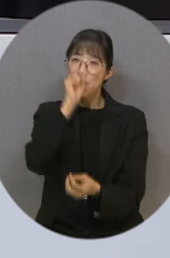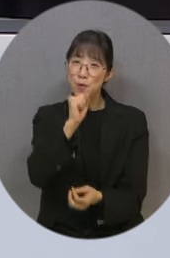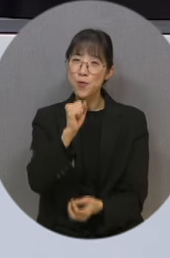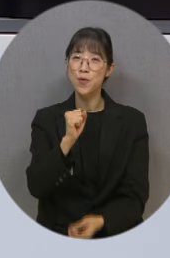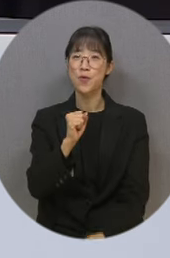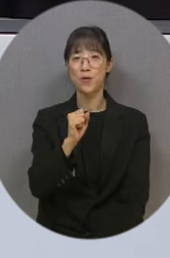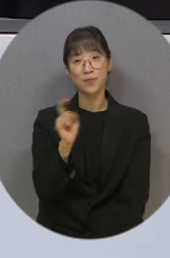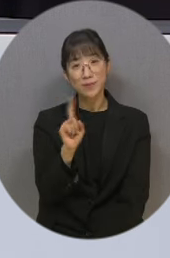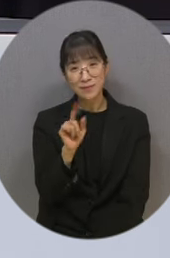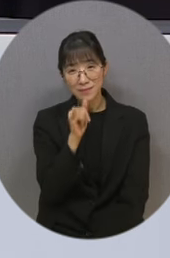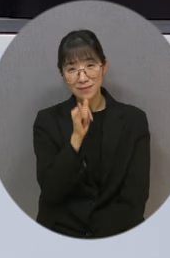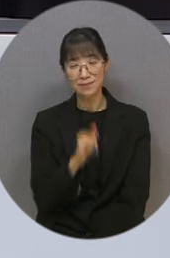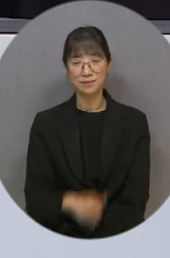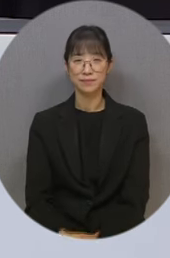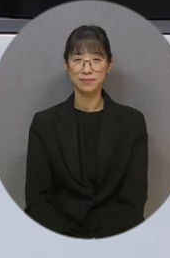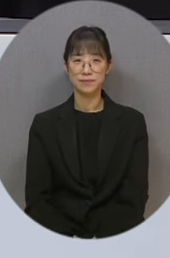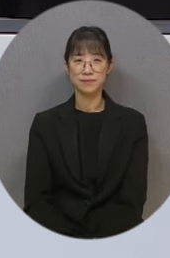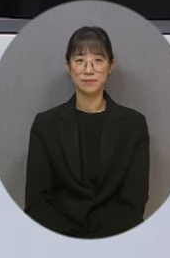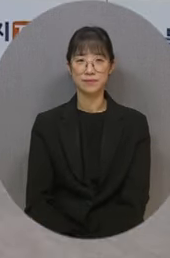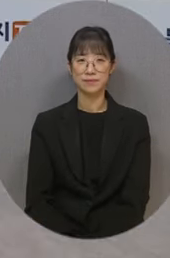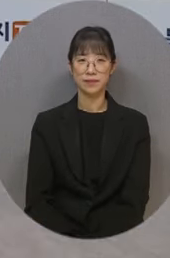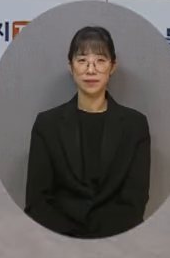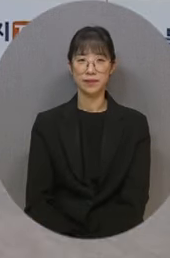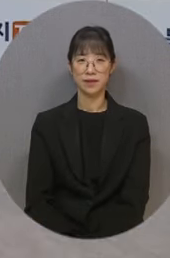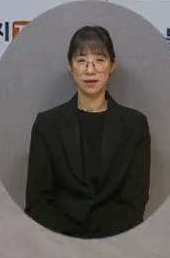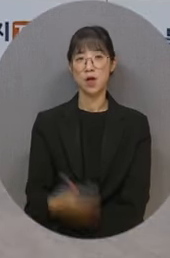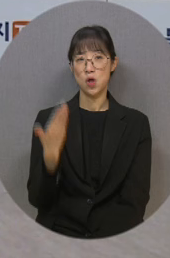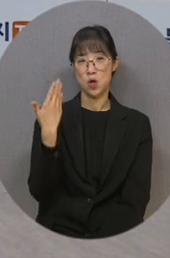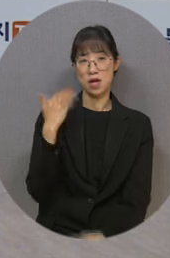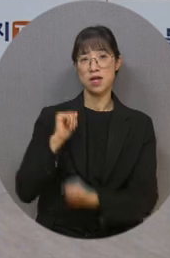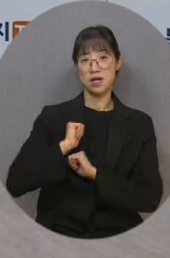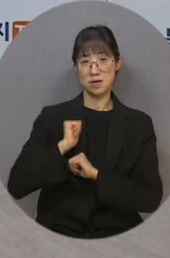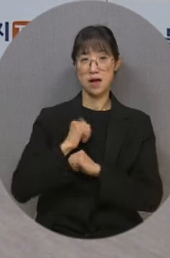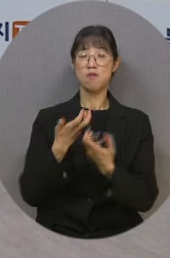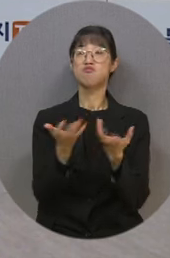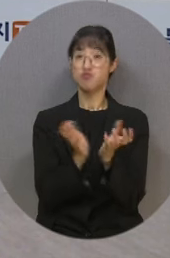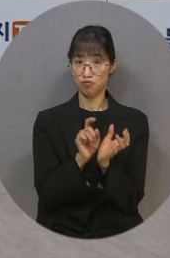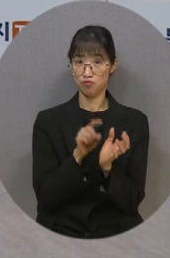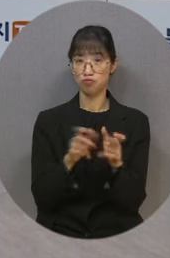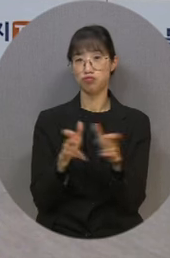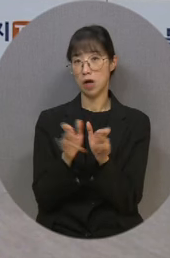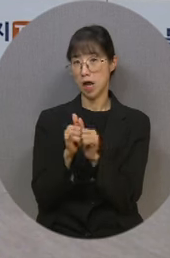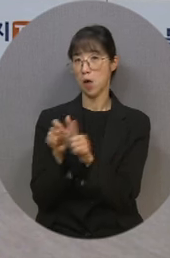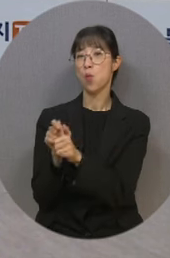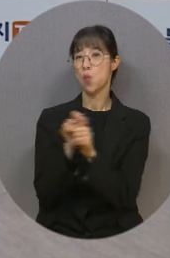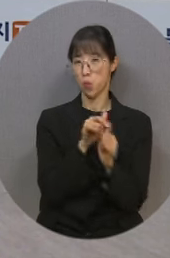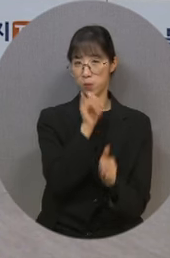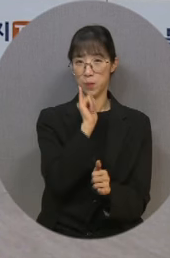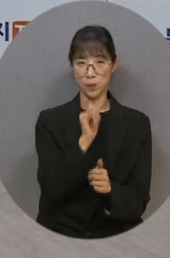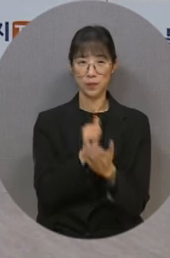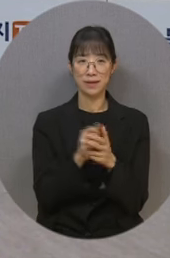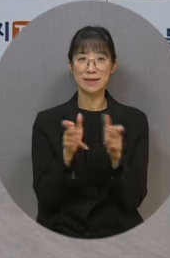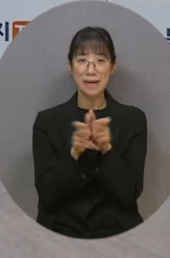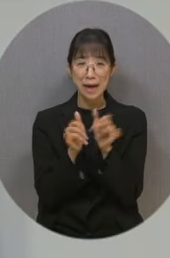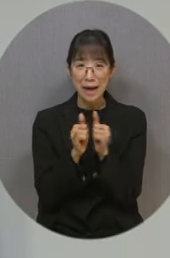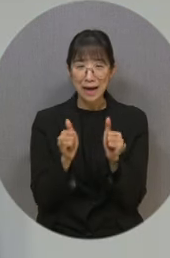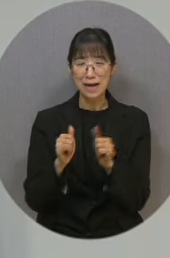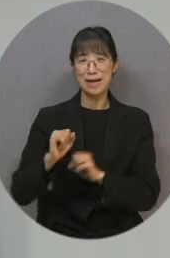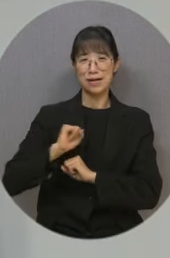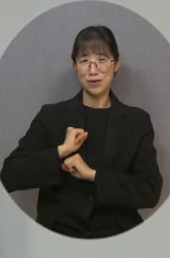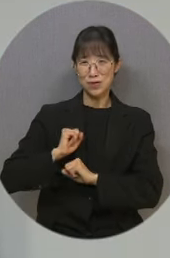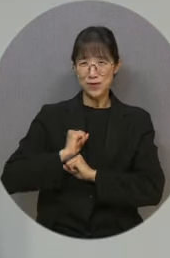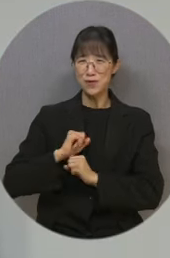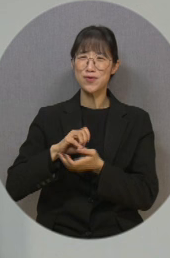곳이 있습니까 최근에는 국방부에서 장애인 고용을 하고 있습니다 저희가 장애인 분들은 국방